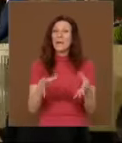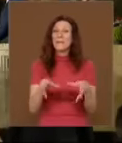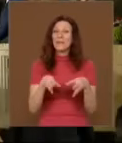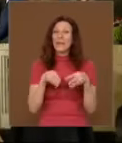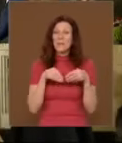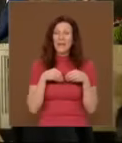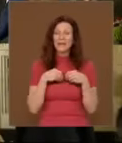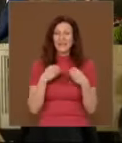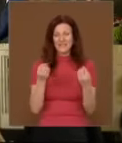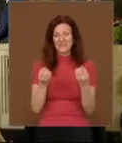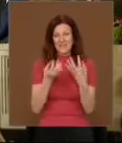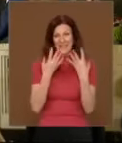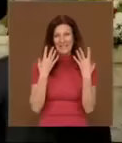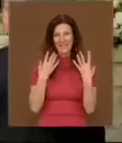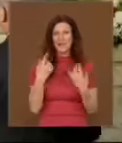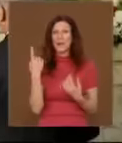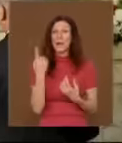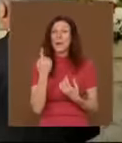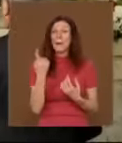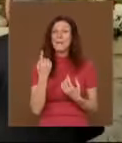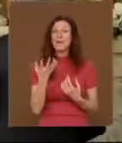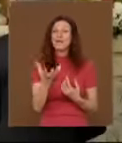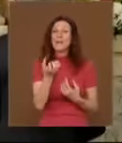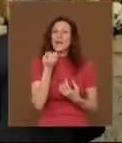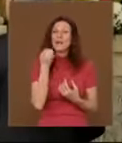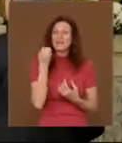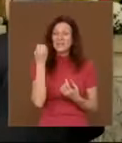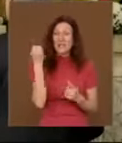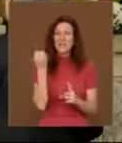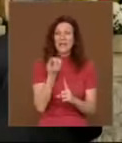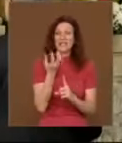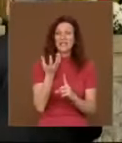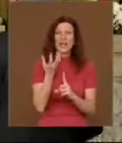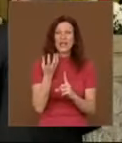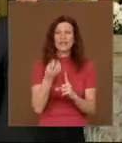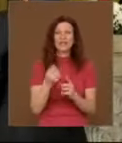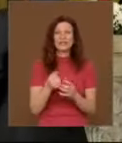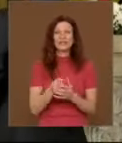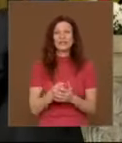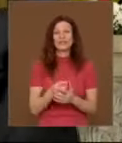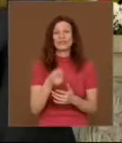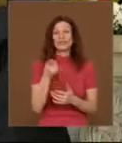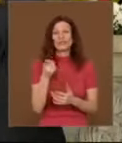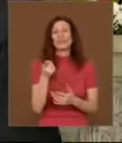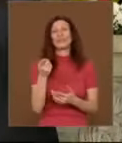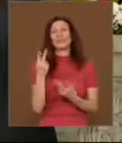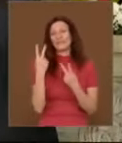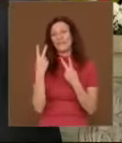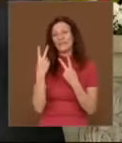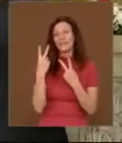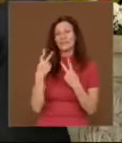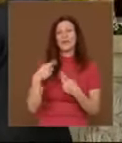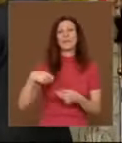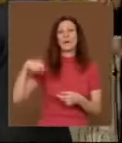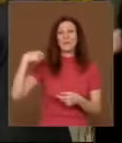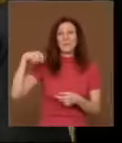А първи ще се удостоят да вземат светлината от Негово Светейшество, да запалят